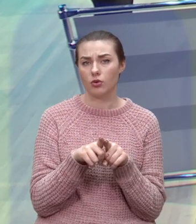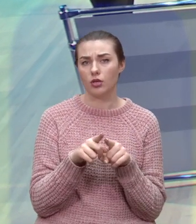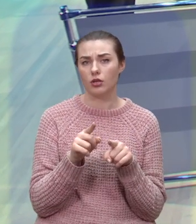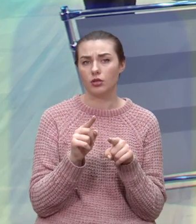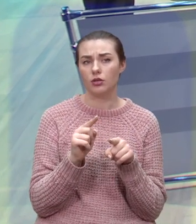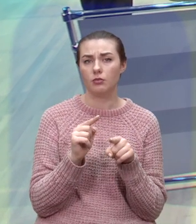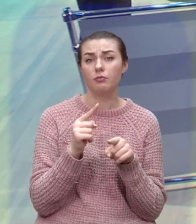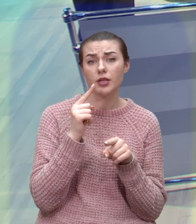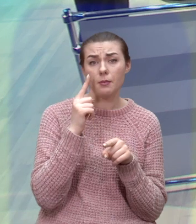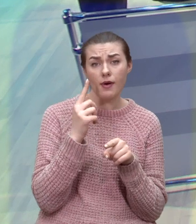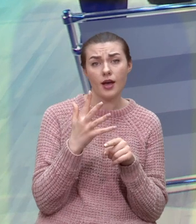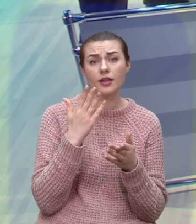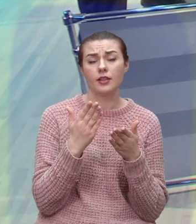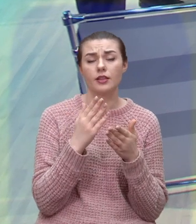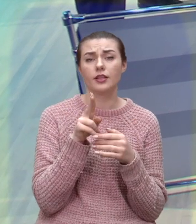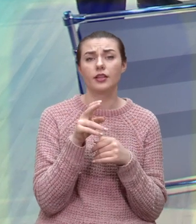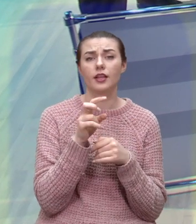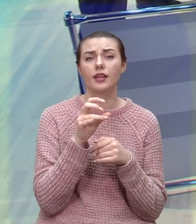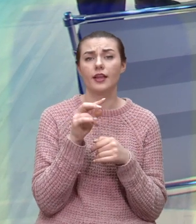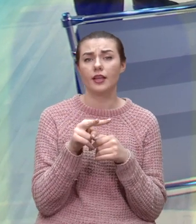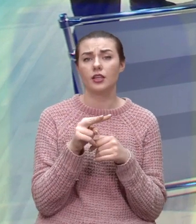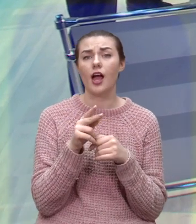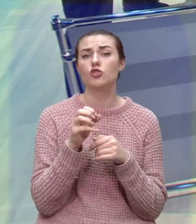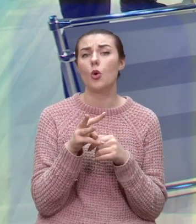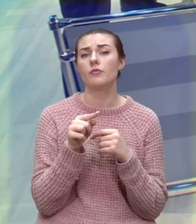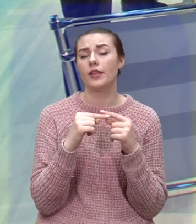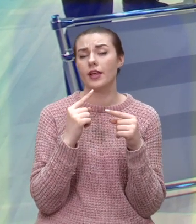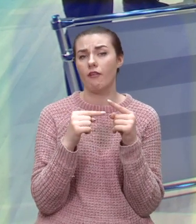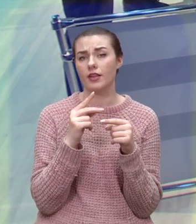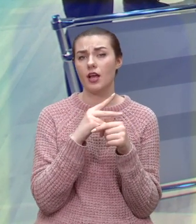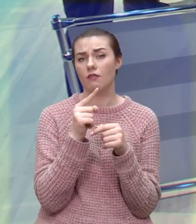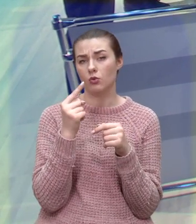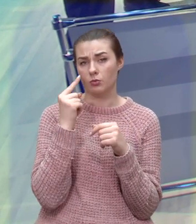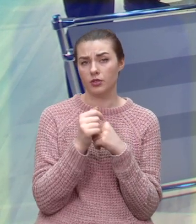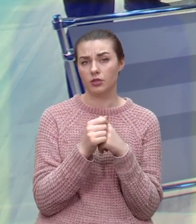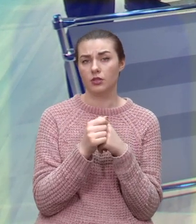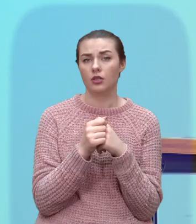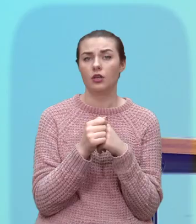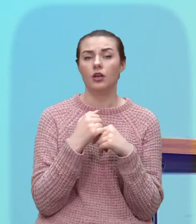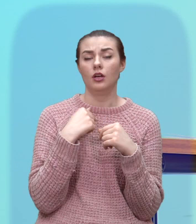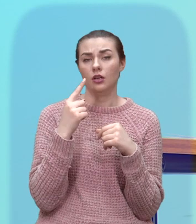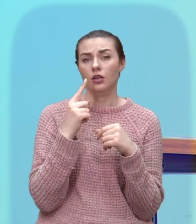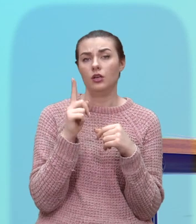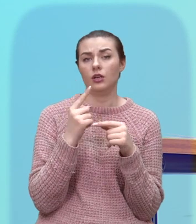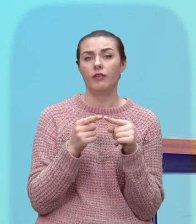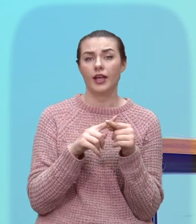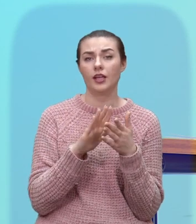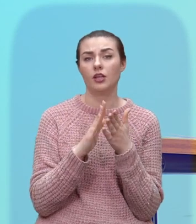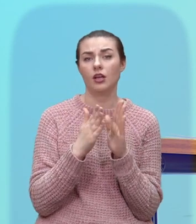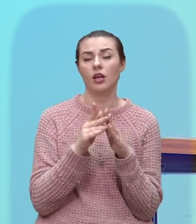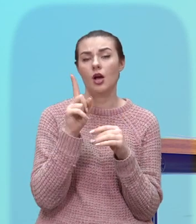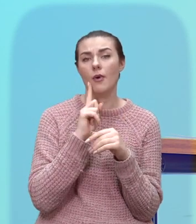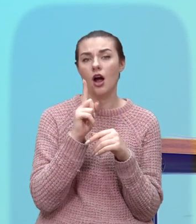за точка отсчета понимает ли даниил о чем идет речь в данном случае но в данном случае